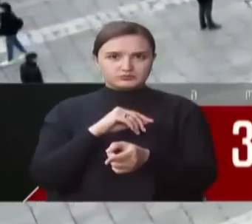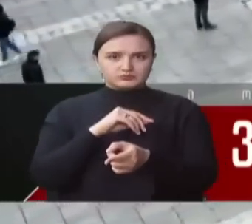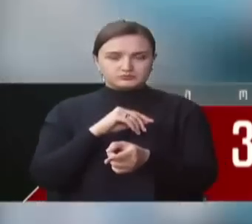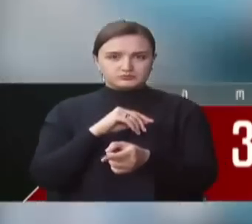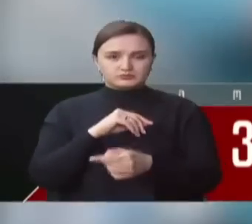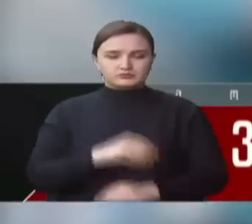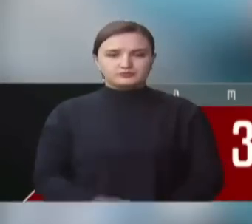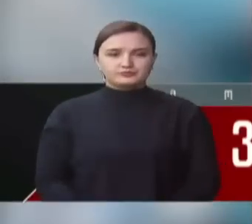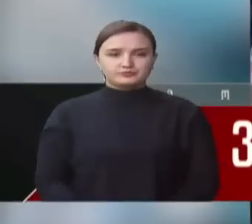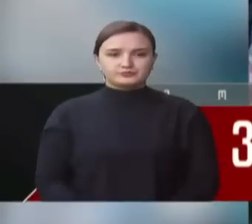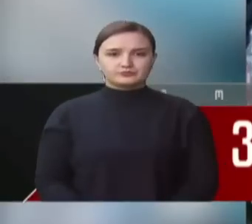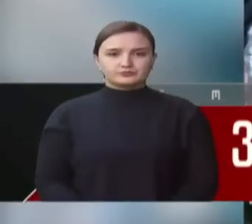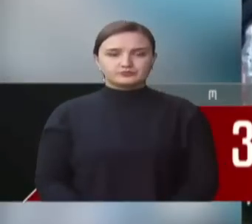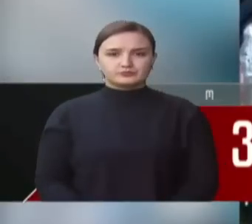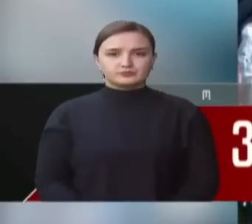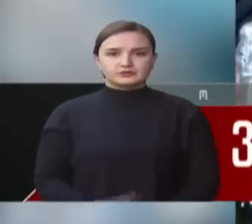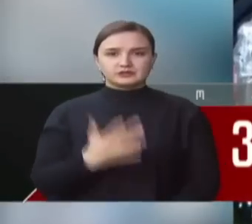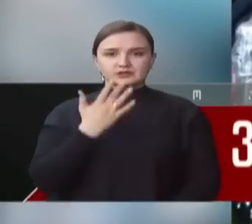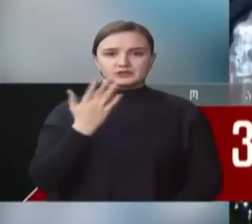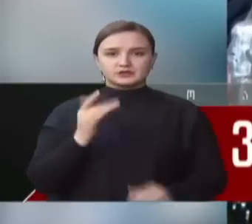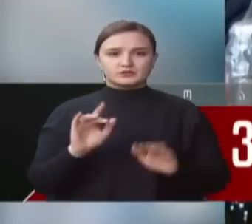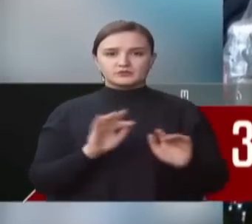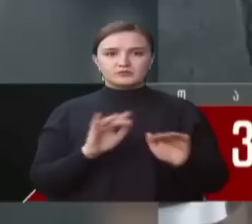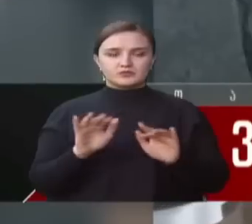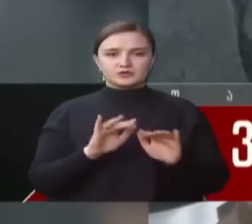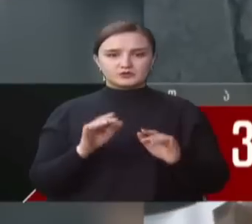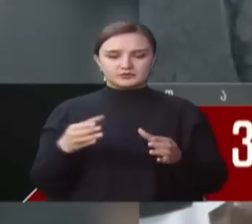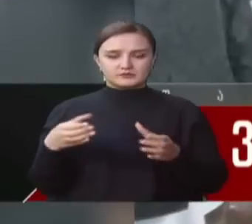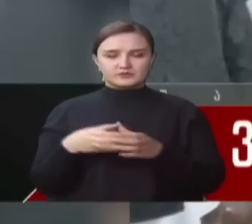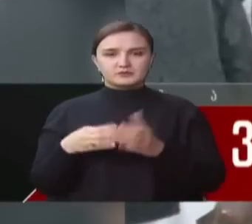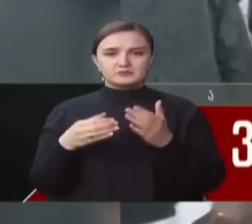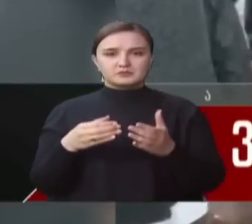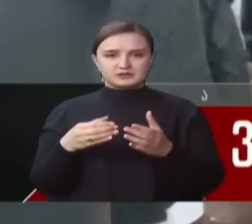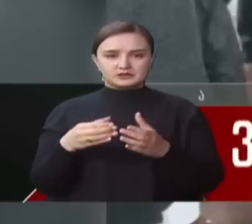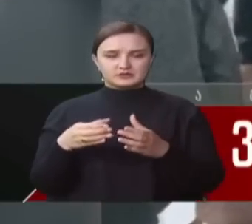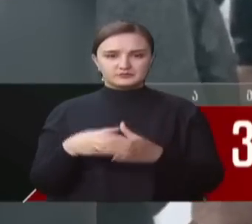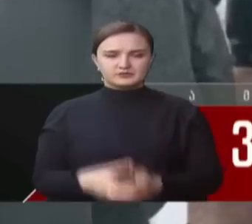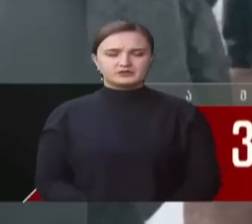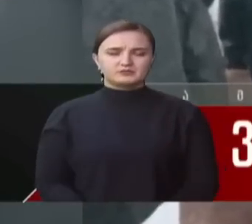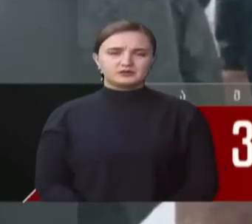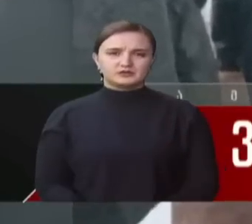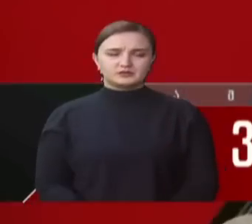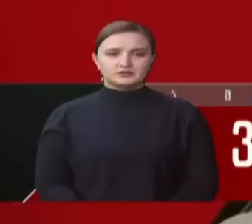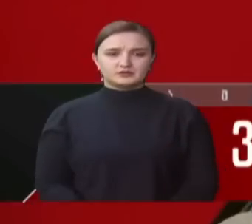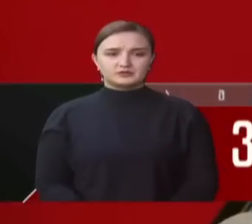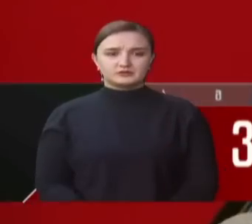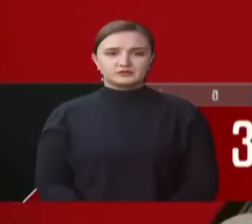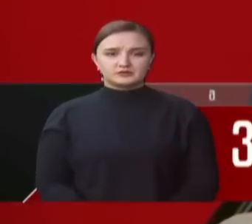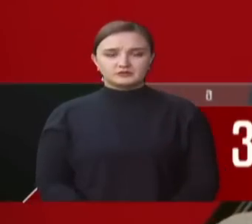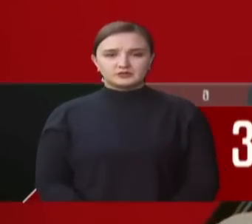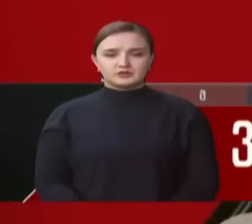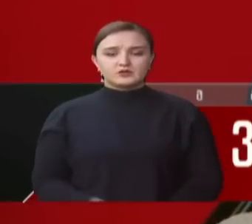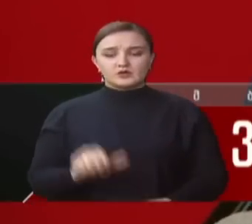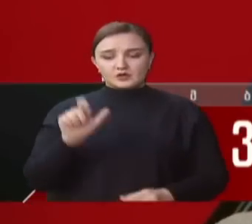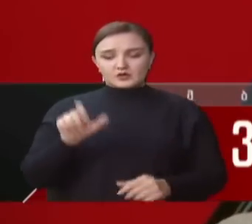პოლიტიკურ ტემპერატურასაც ამ ეტაპზე მხოლოდ ნაციონალური მოძრაობის ერთი ფრთა, მისივე ფლანგი ეფიცხება. Ის როგორც რიგითი წევრი